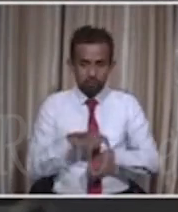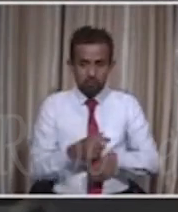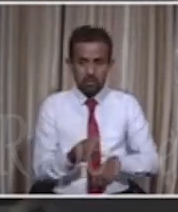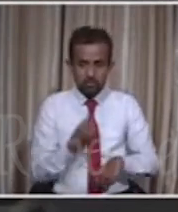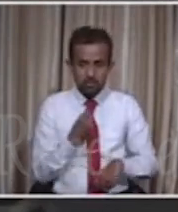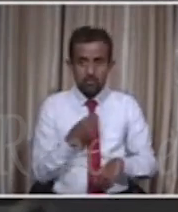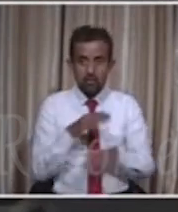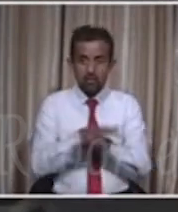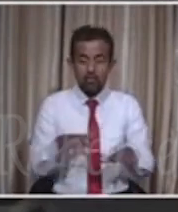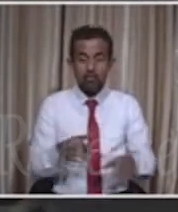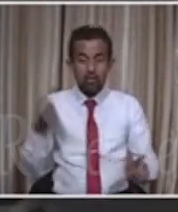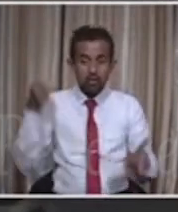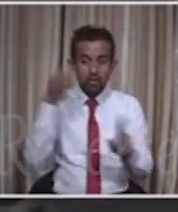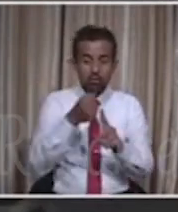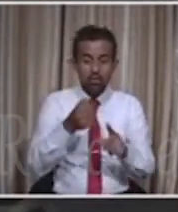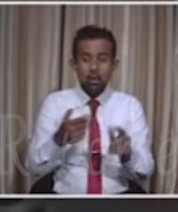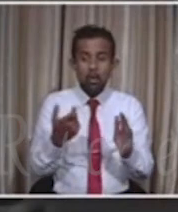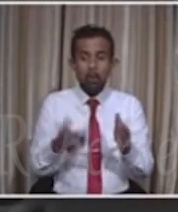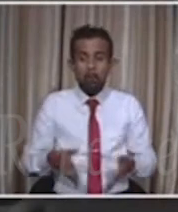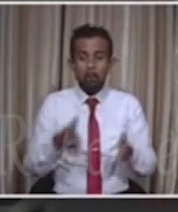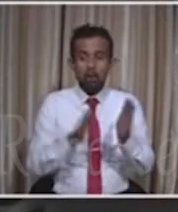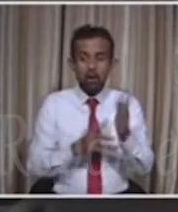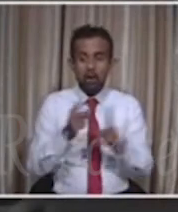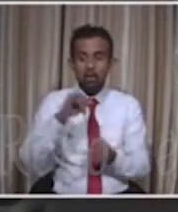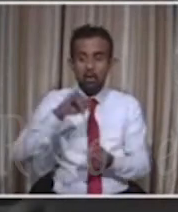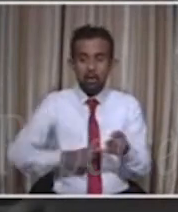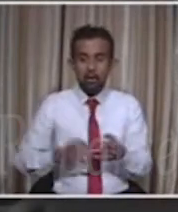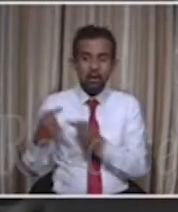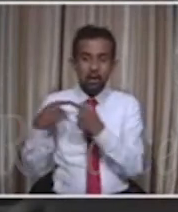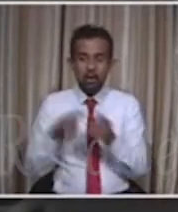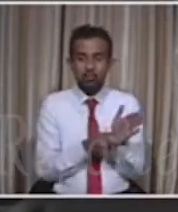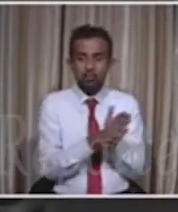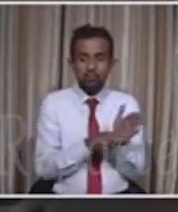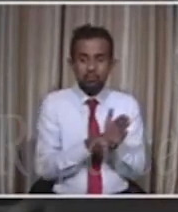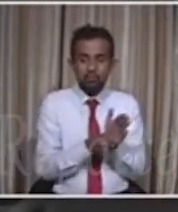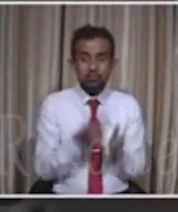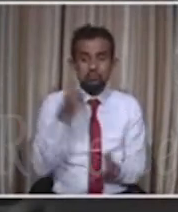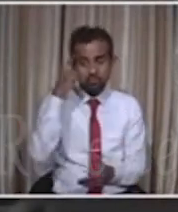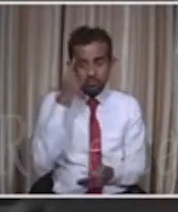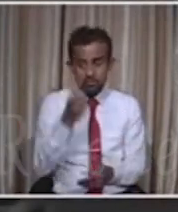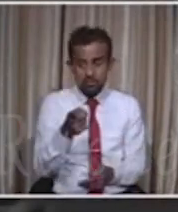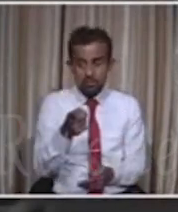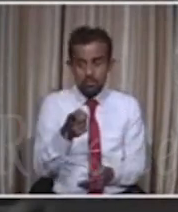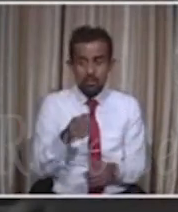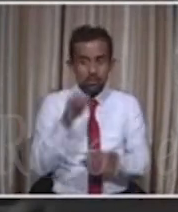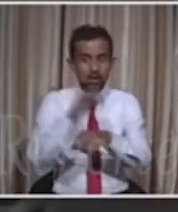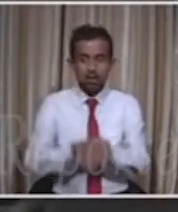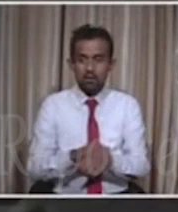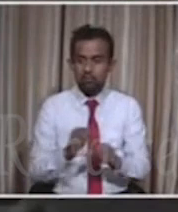වගේ දරුවන්ට ගැහුවේ මහා මාර්ග අමාත්‍යාංශයේ ලේකම්තුමා එක්ක ආපු මැරයෝ. මතක තියාගන්න මේ එක්කෙනෙක්වත් තාම අල්ලලා